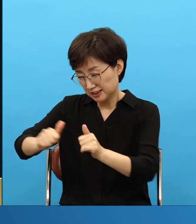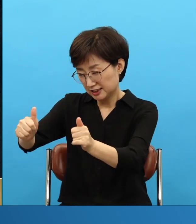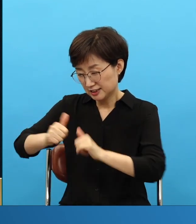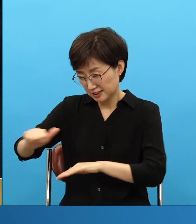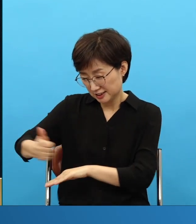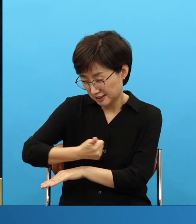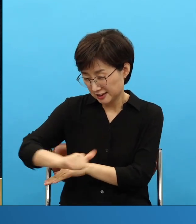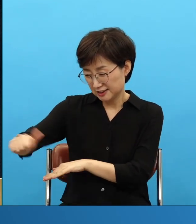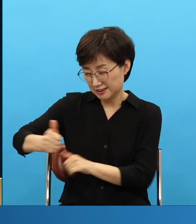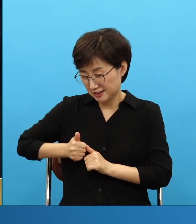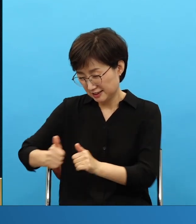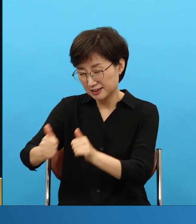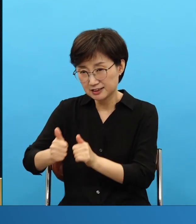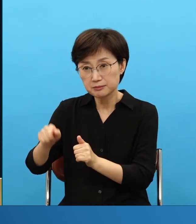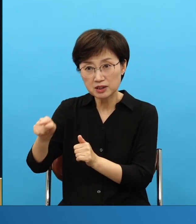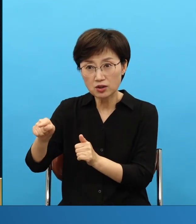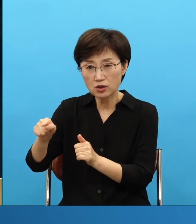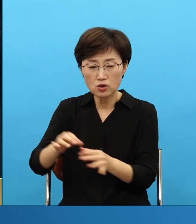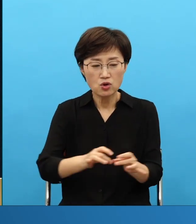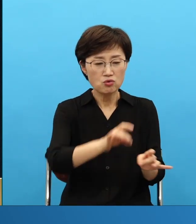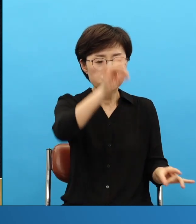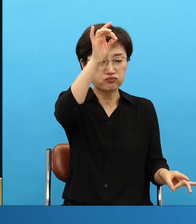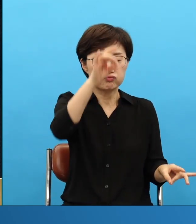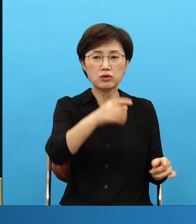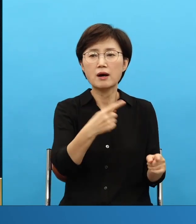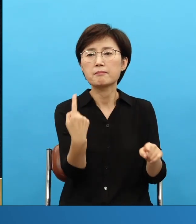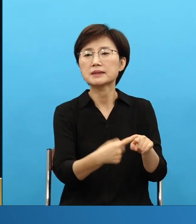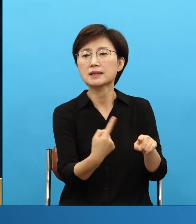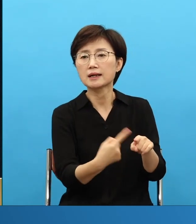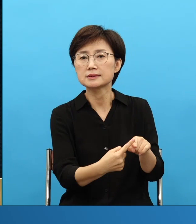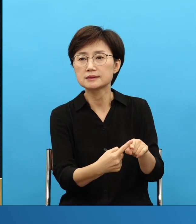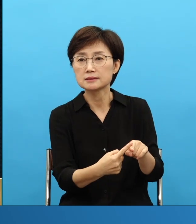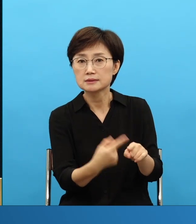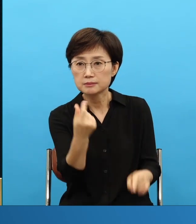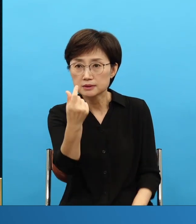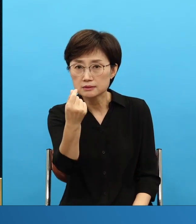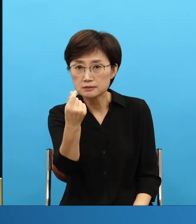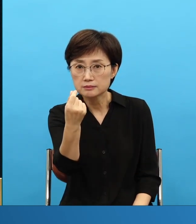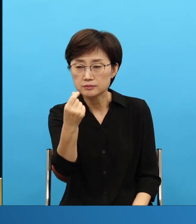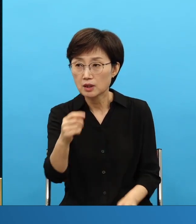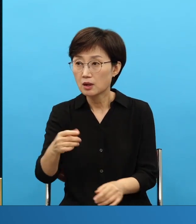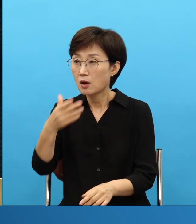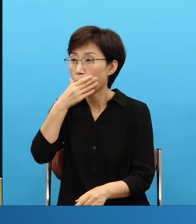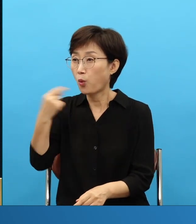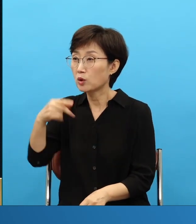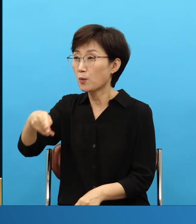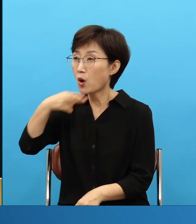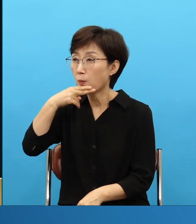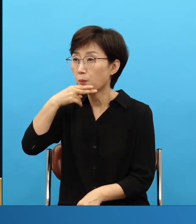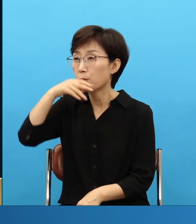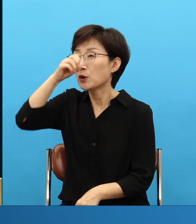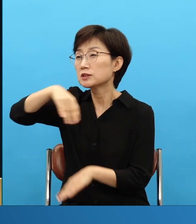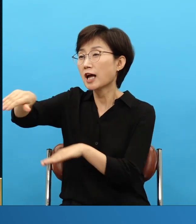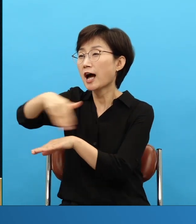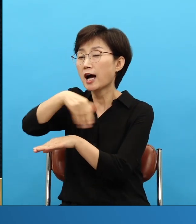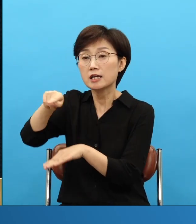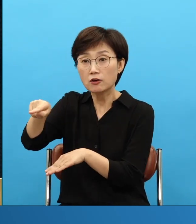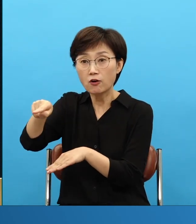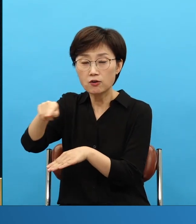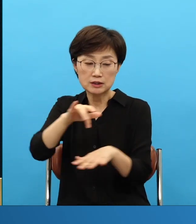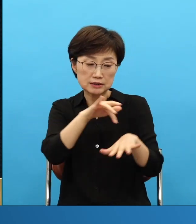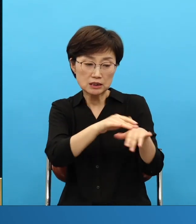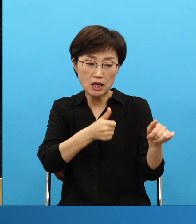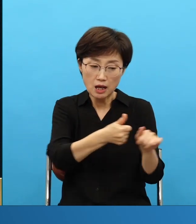has nothing to do with the gospel is exactly the same as idol worship. 절대 사단을 이길 수 없습니다. You cannot overcome Satan with